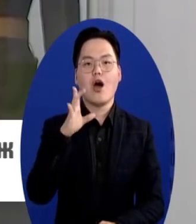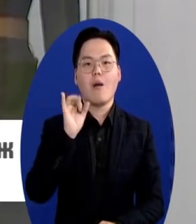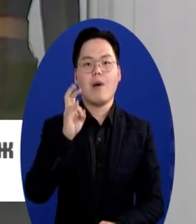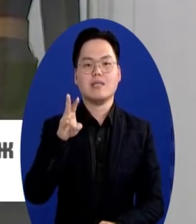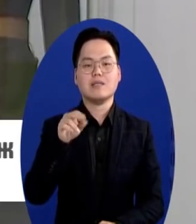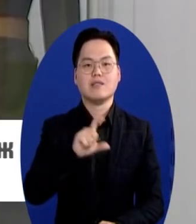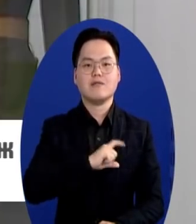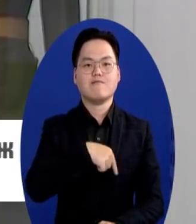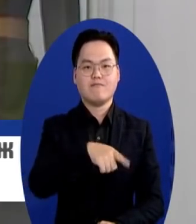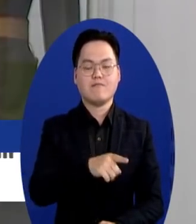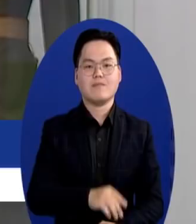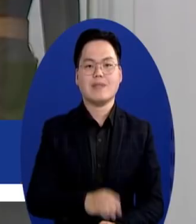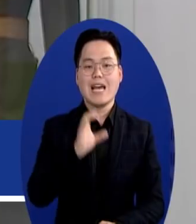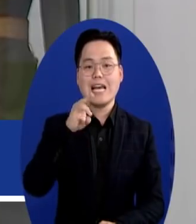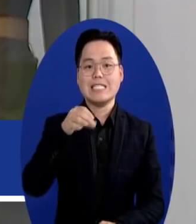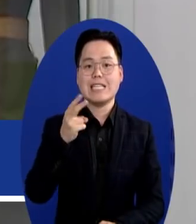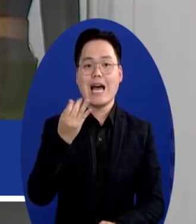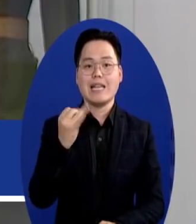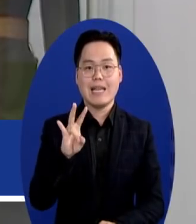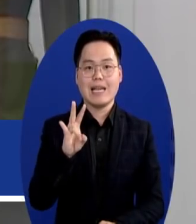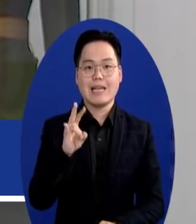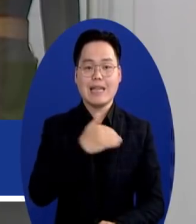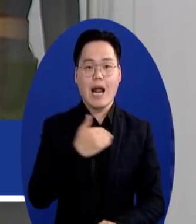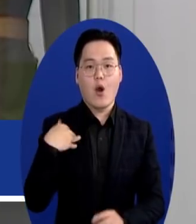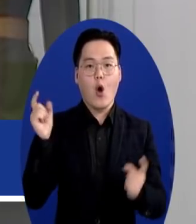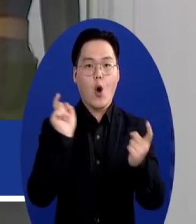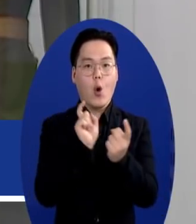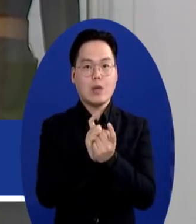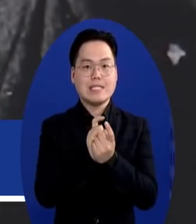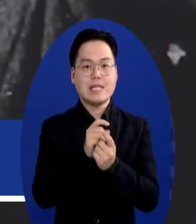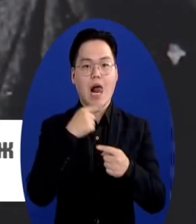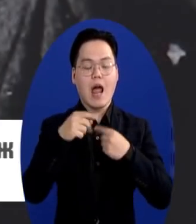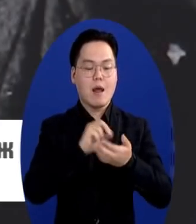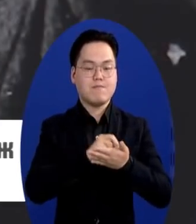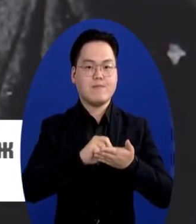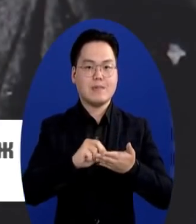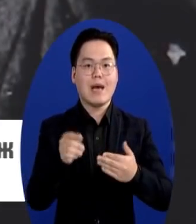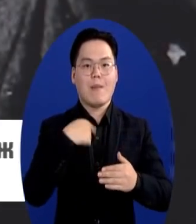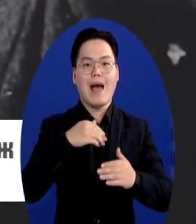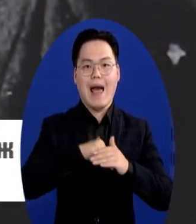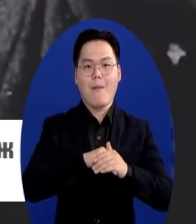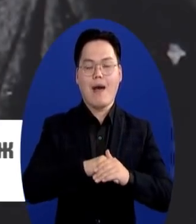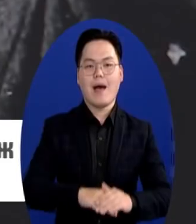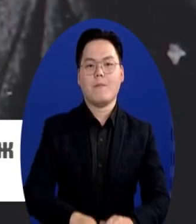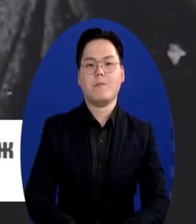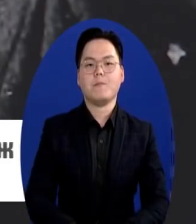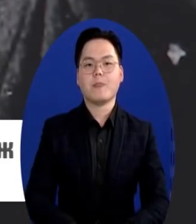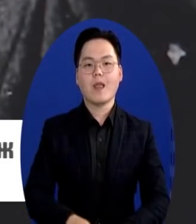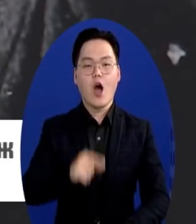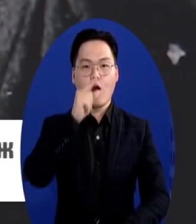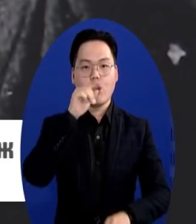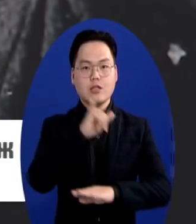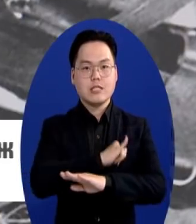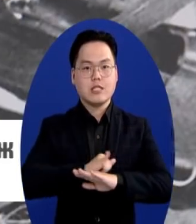байна. Сталинтай уулзсан ярианы тэмдэглэл одоо манай үндсэн төв архивын саамгад хадгалагдаж байгаа маа. Энэ хэсэгт зөвлөлтийн арим талуун